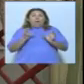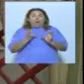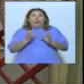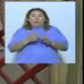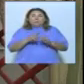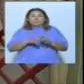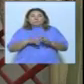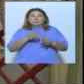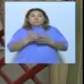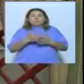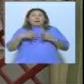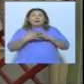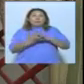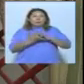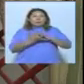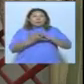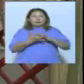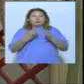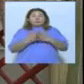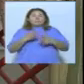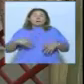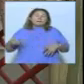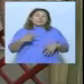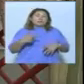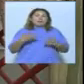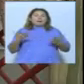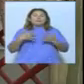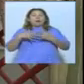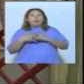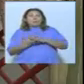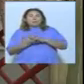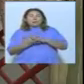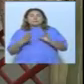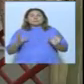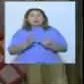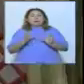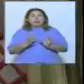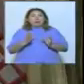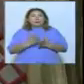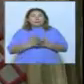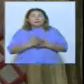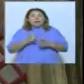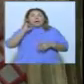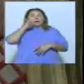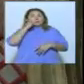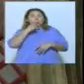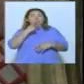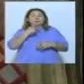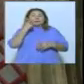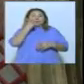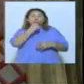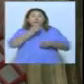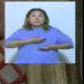мәдениеті сол ауылда, енді біздің жалпы Маңғыстаудың қай ауылында да бұл сақталған. Әжелеріміздің көзі тірі